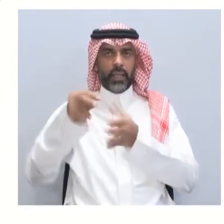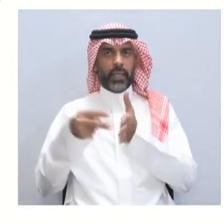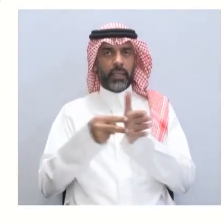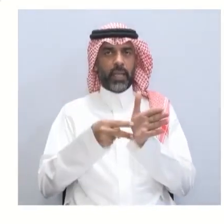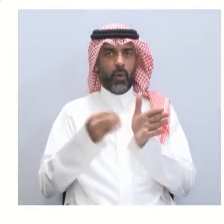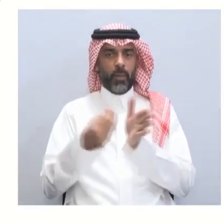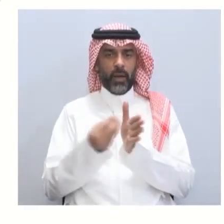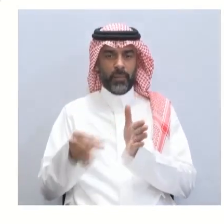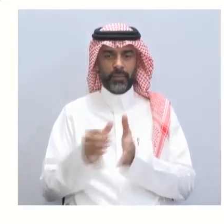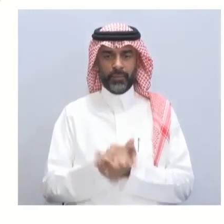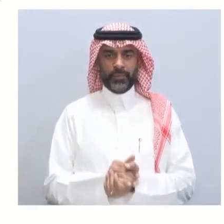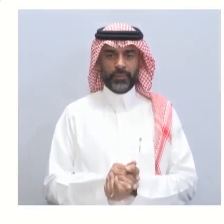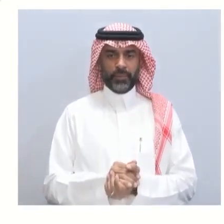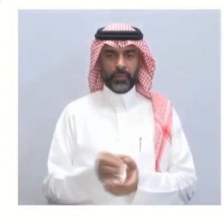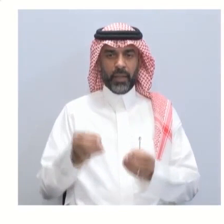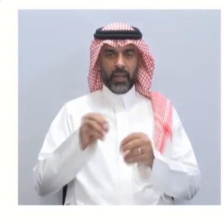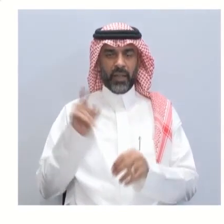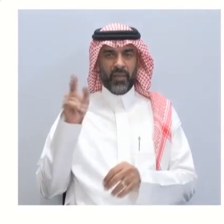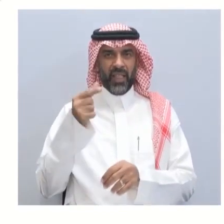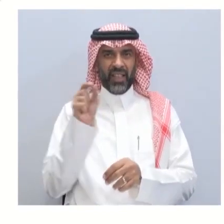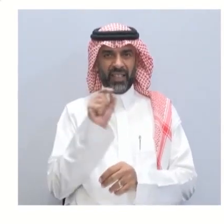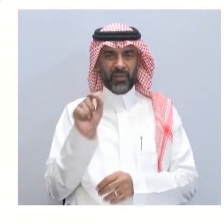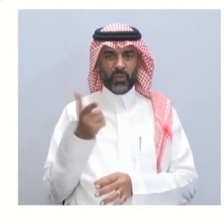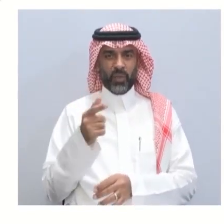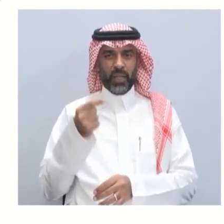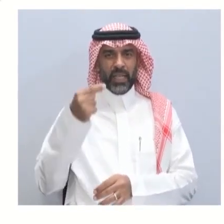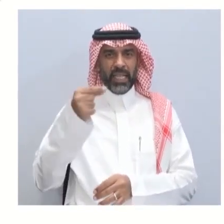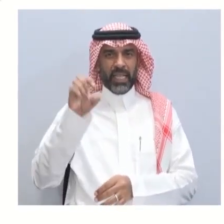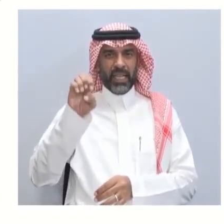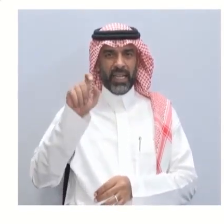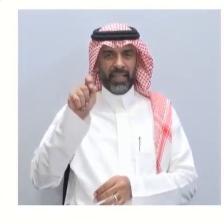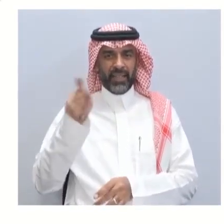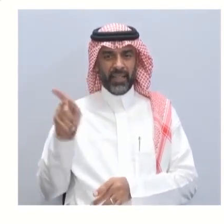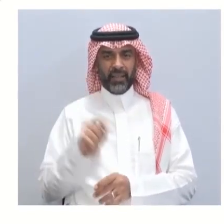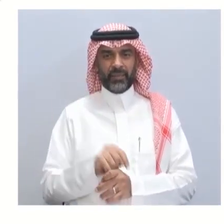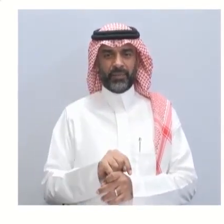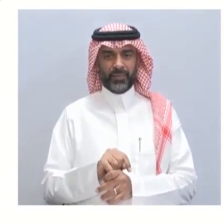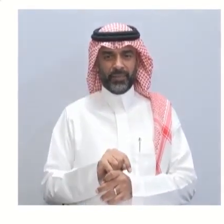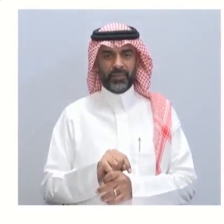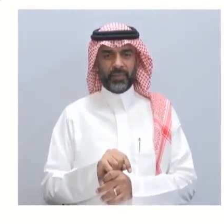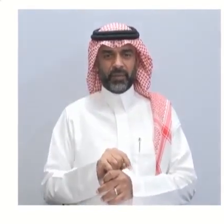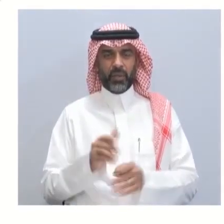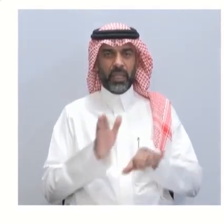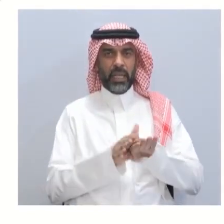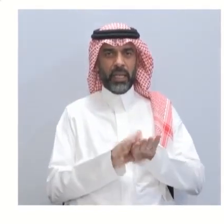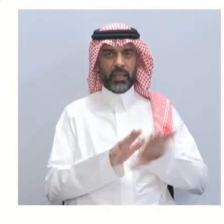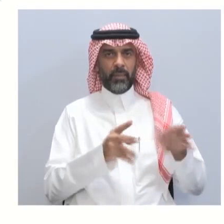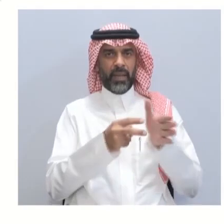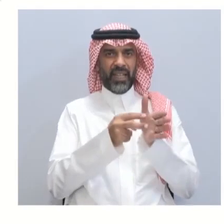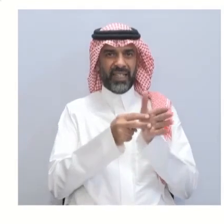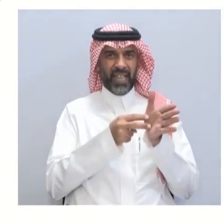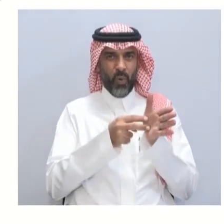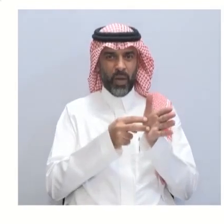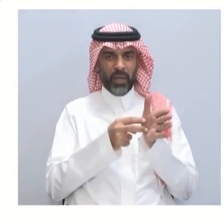نضيف المتغير ت ستارت فو للحصول على قيمه البدايه الى الجانب الايسر من عباره يساوي لدي